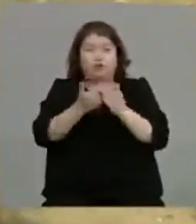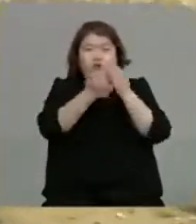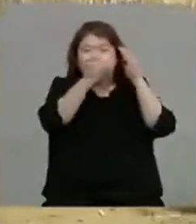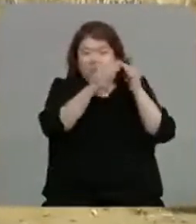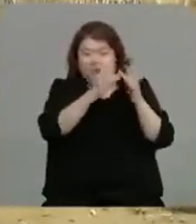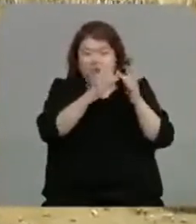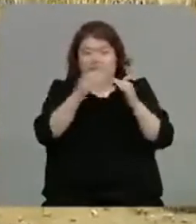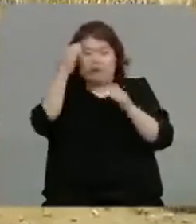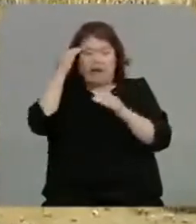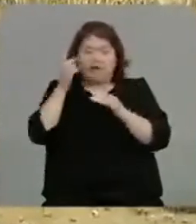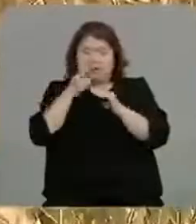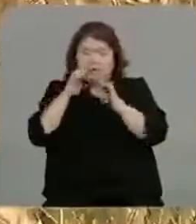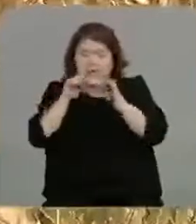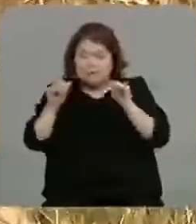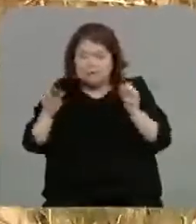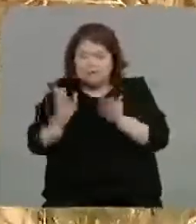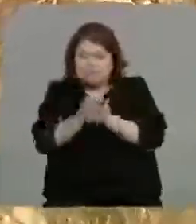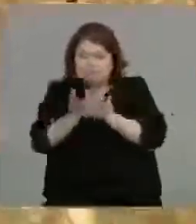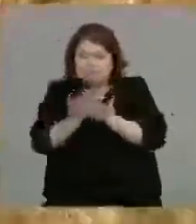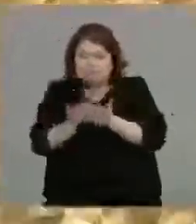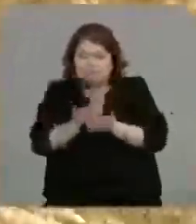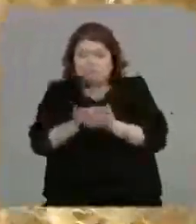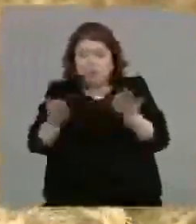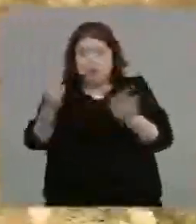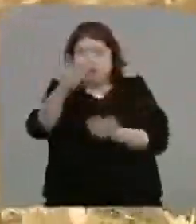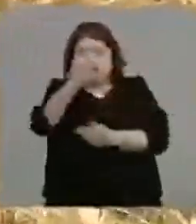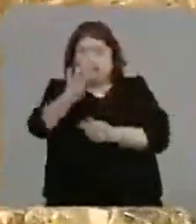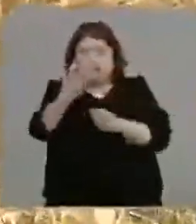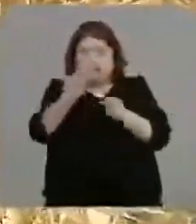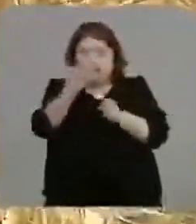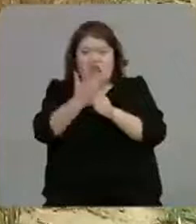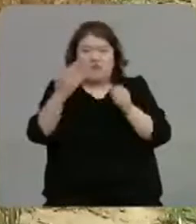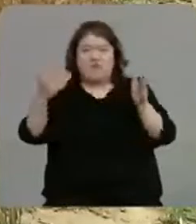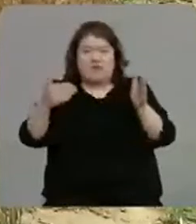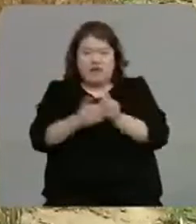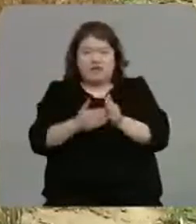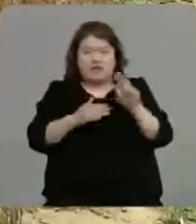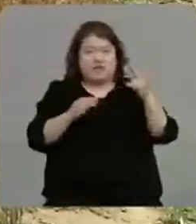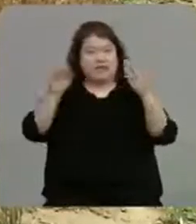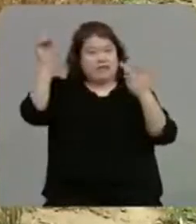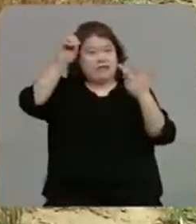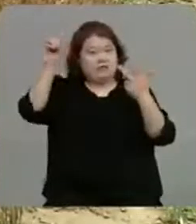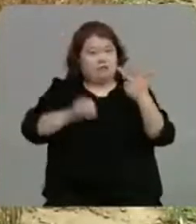농촌진흥청은 우리 밀 품종 보급을 늘려 오는 2027년까지